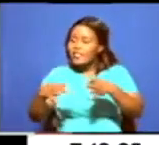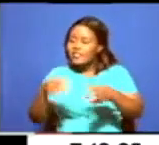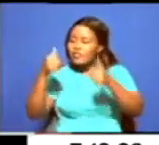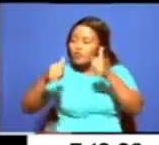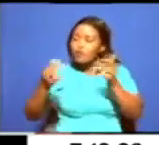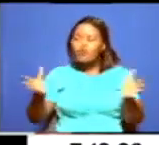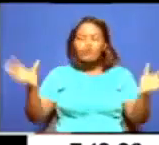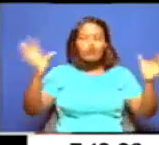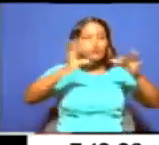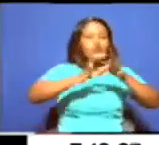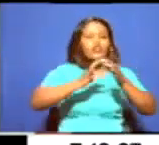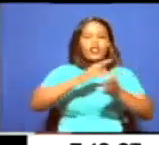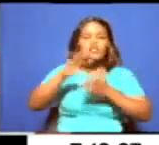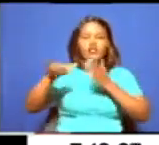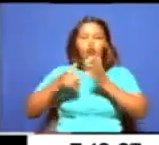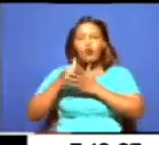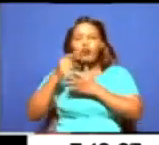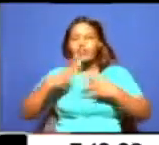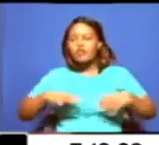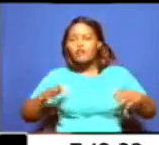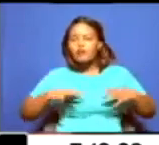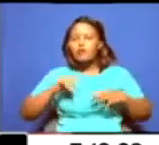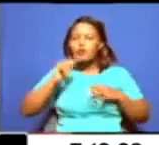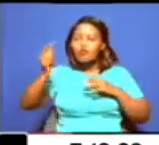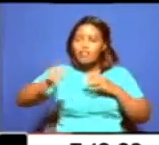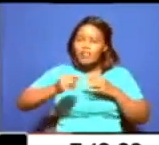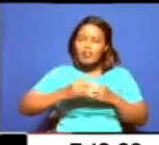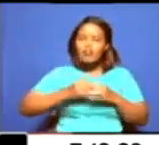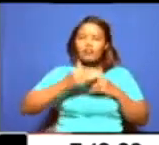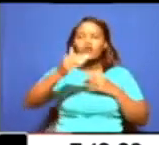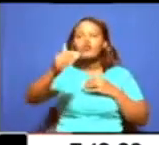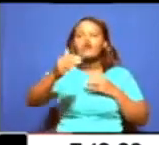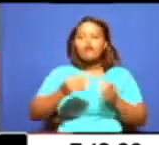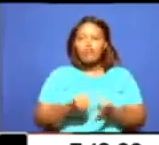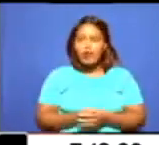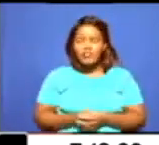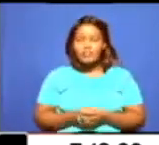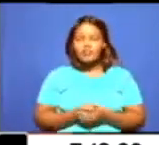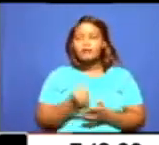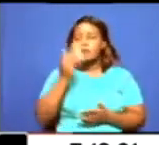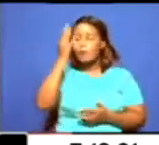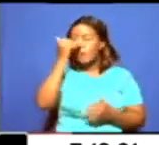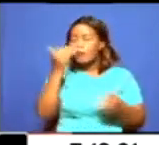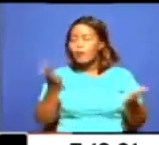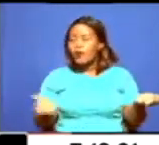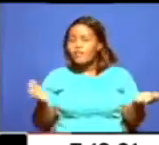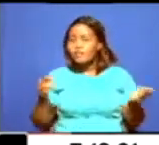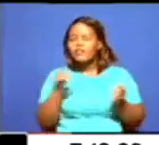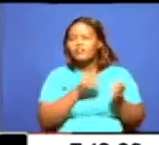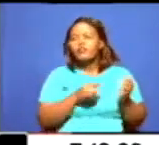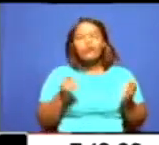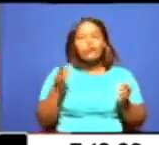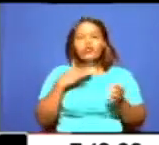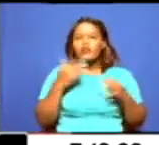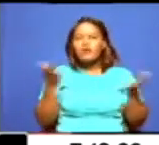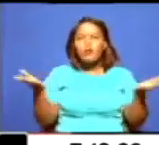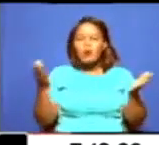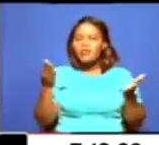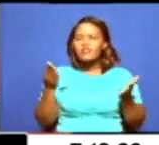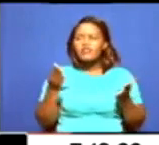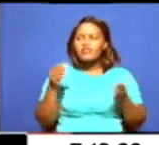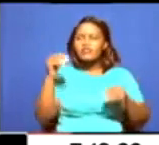Wakenya wote ikwenda mbele, kwenda hapo mbele, kwa sababu hatutaki hii uchaguzi ndio itakuwa ya kwanza